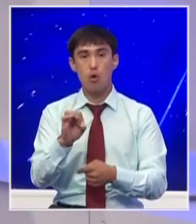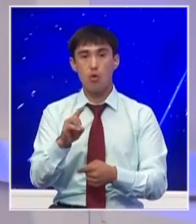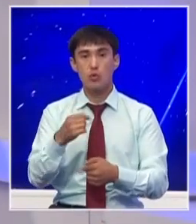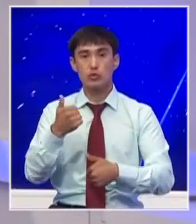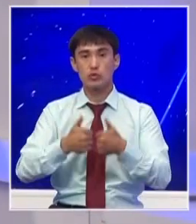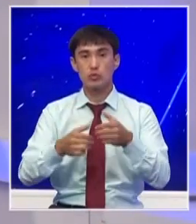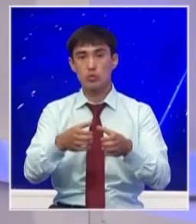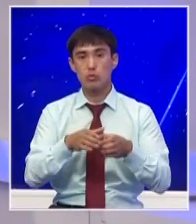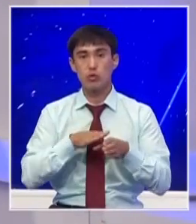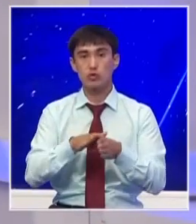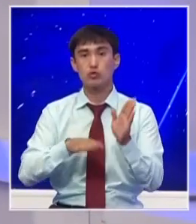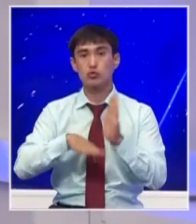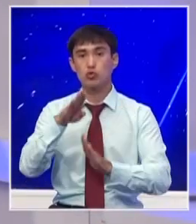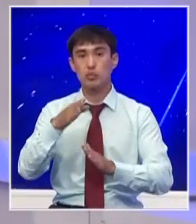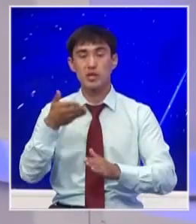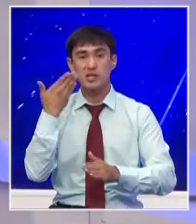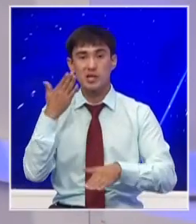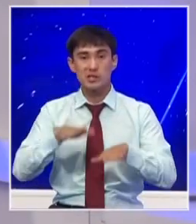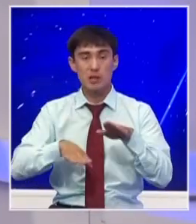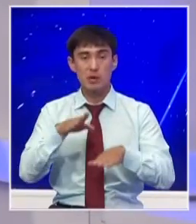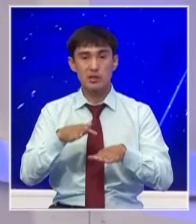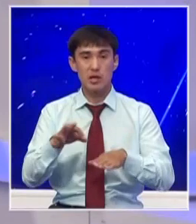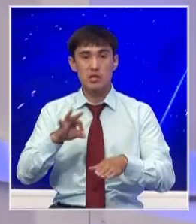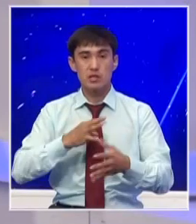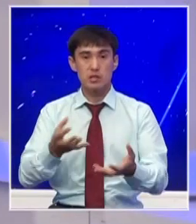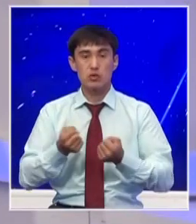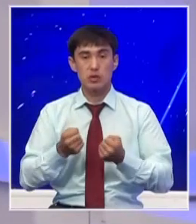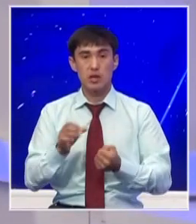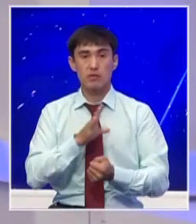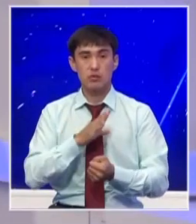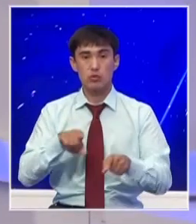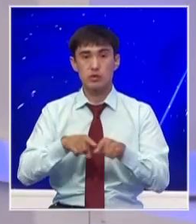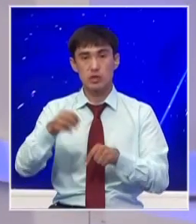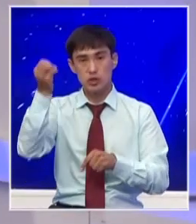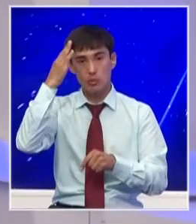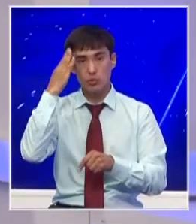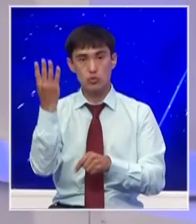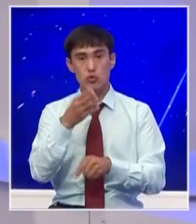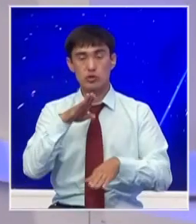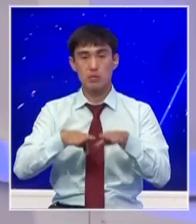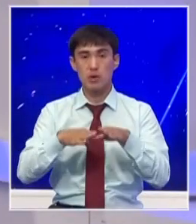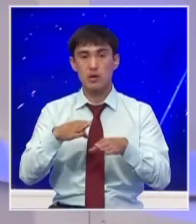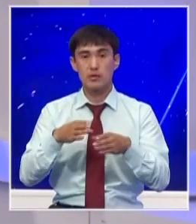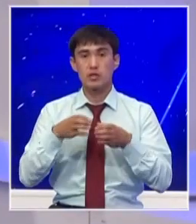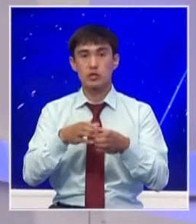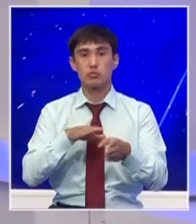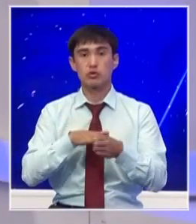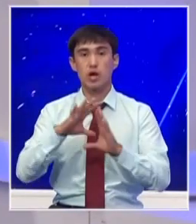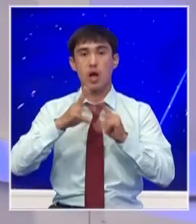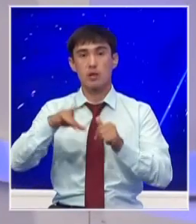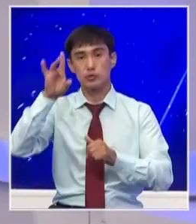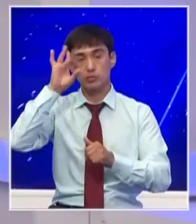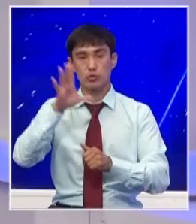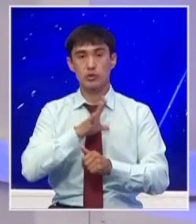тұжырымдары бойынша супер женгіл салмақтағы титулдарын тартып алды. Осылайша жапондықтар 4 салмақ дәржесі бойынша әлем